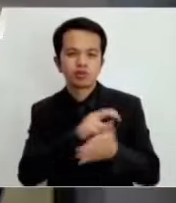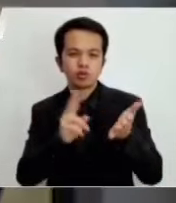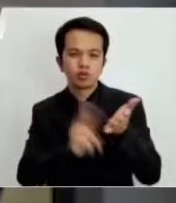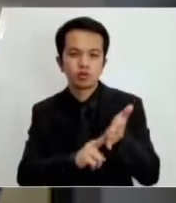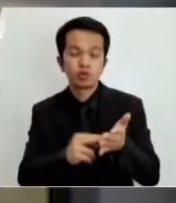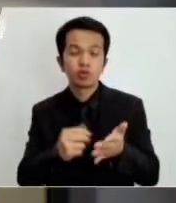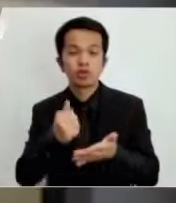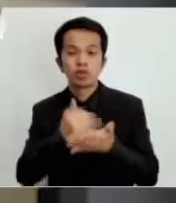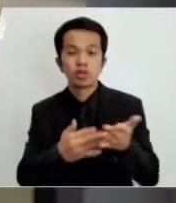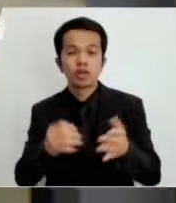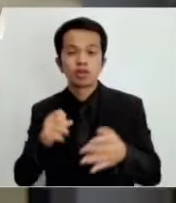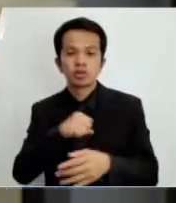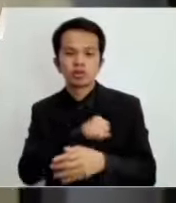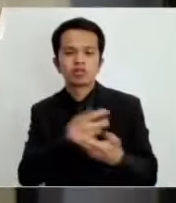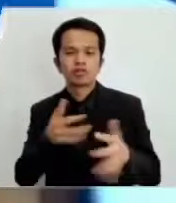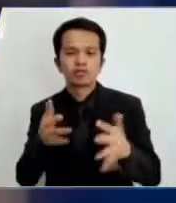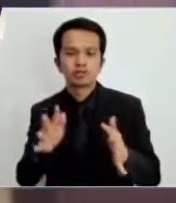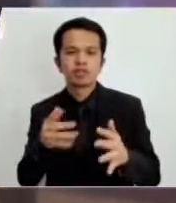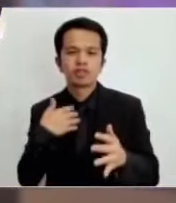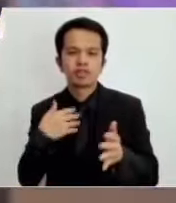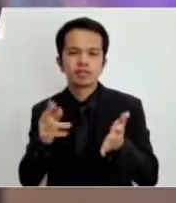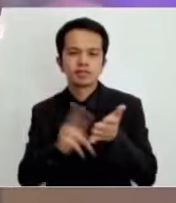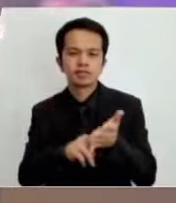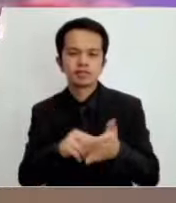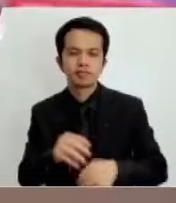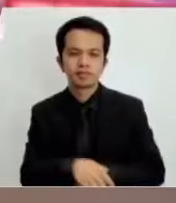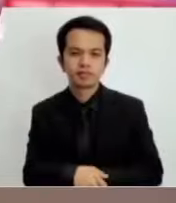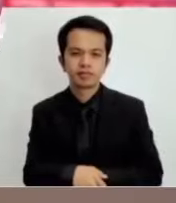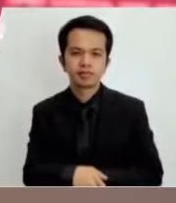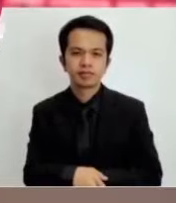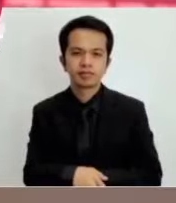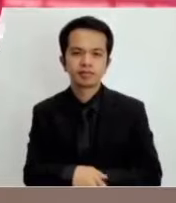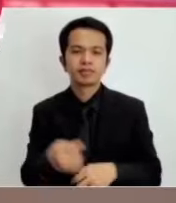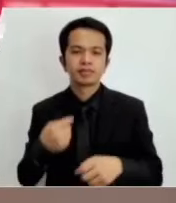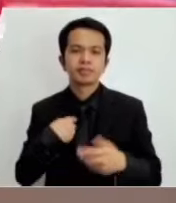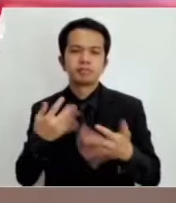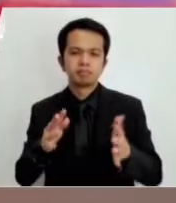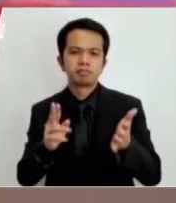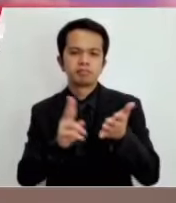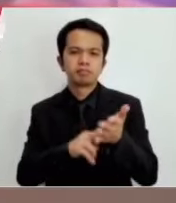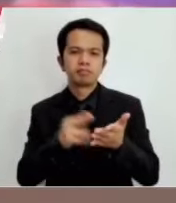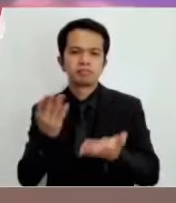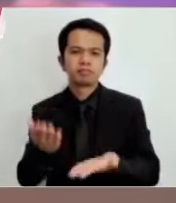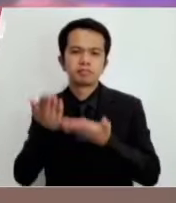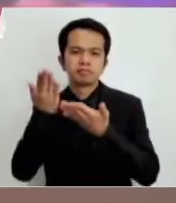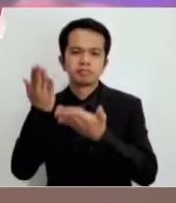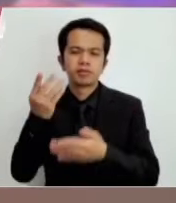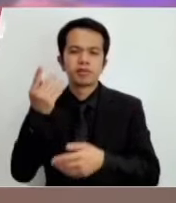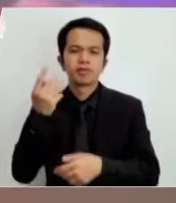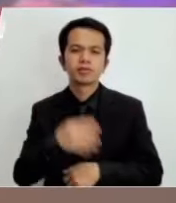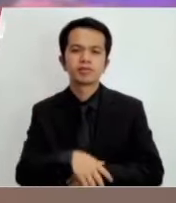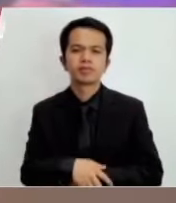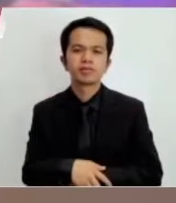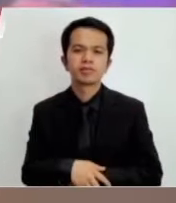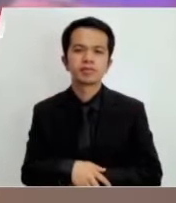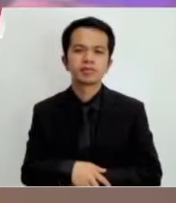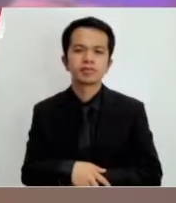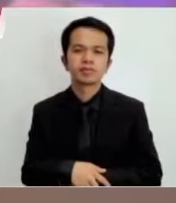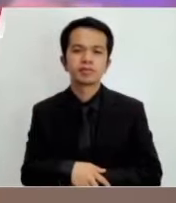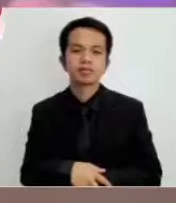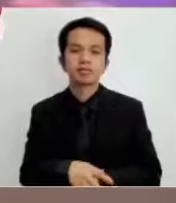kinumpirma na ang kanilang lagda sa resolusyon. I signed a resolution to show my support to SB and gratitude